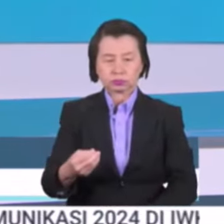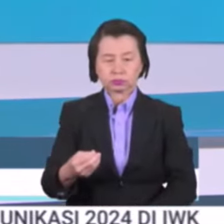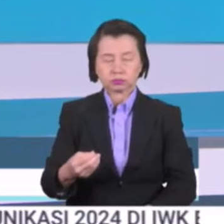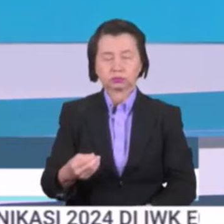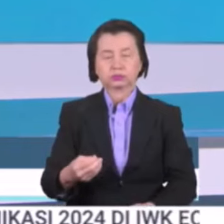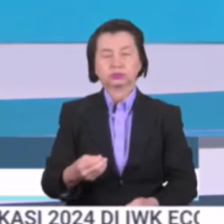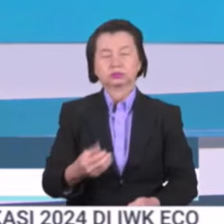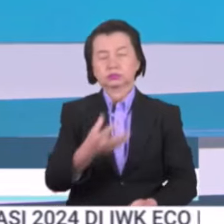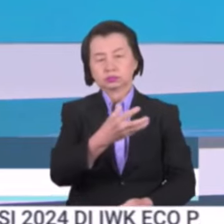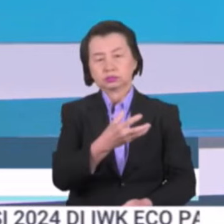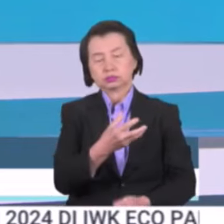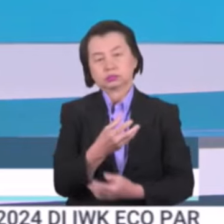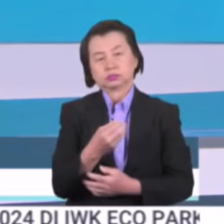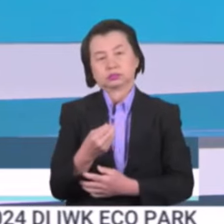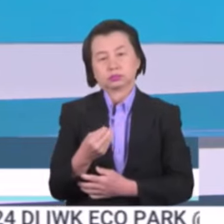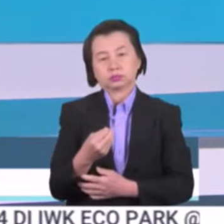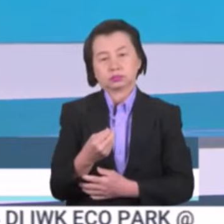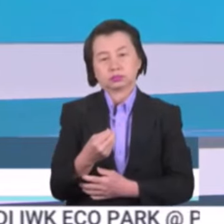Selain itu juga,